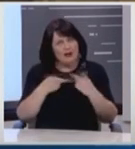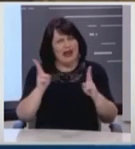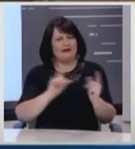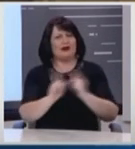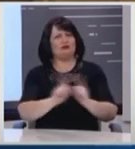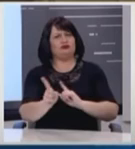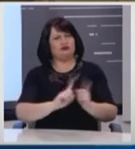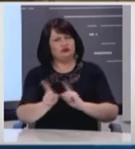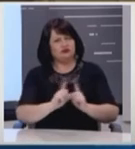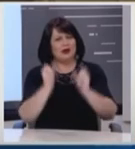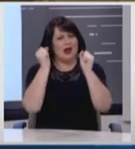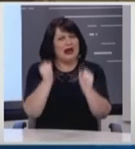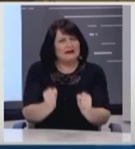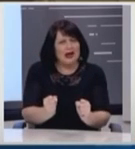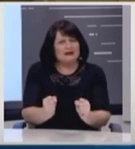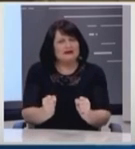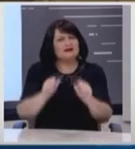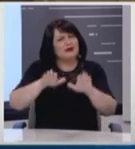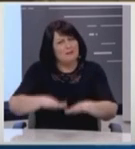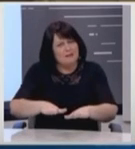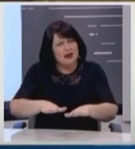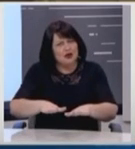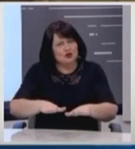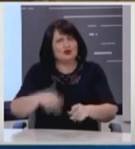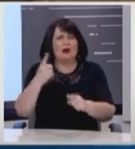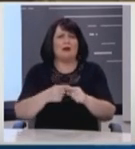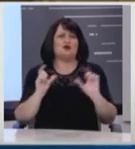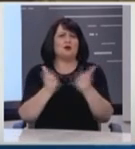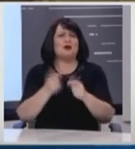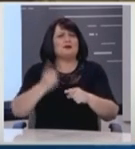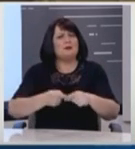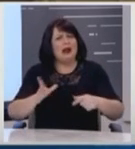διακίνηση, εγκατάσταση και διαμονή λαϊκών